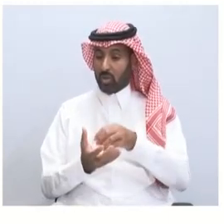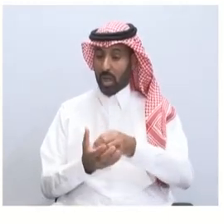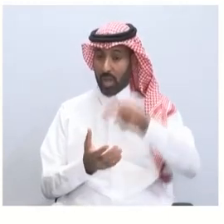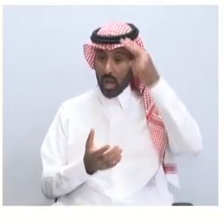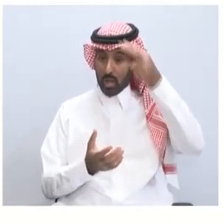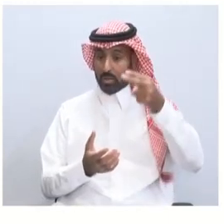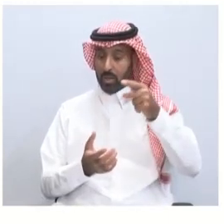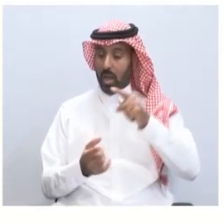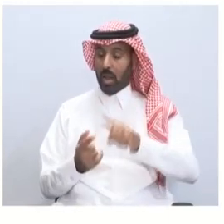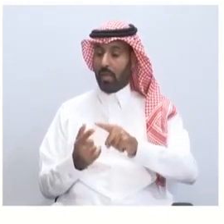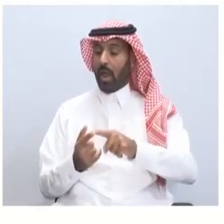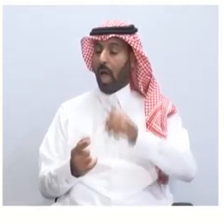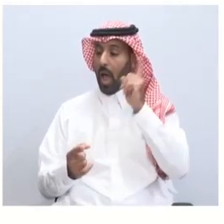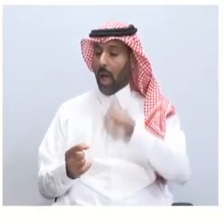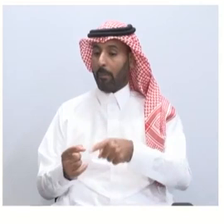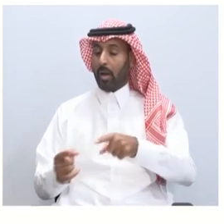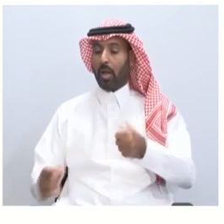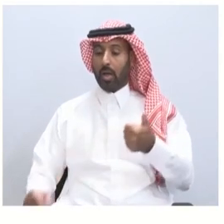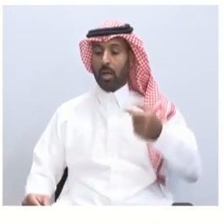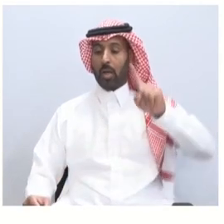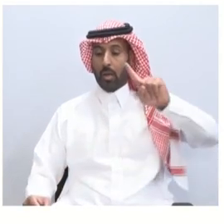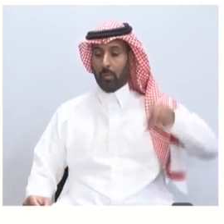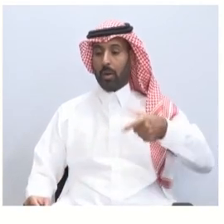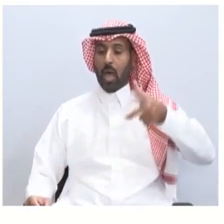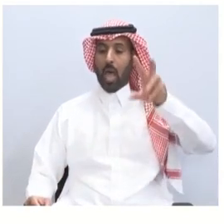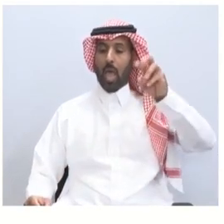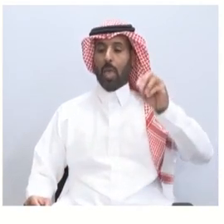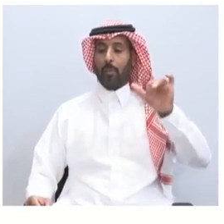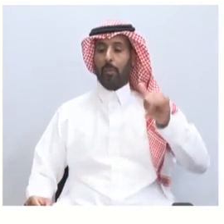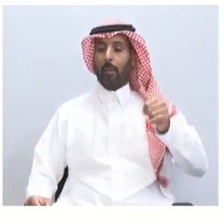امر ابراهيم باشا بنقلهم الى